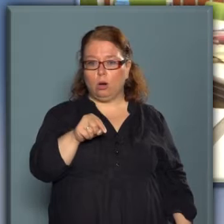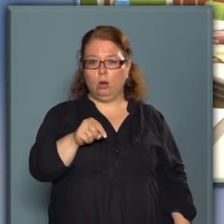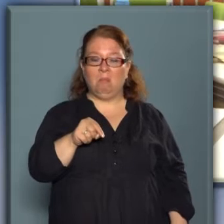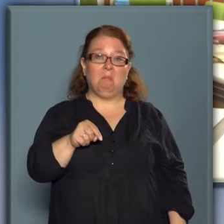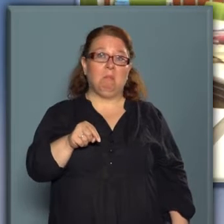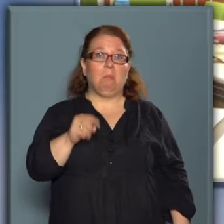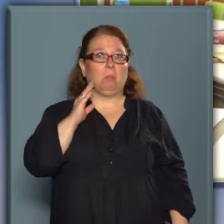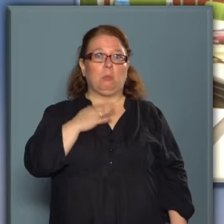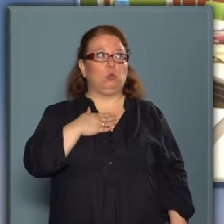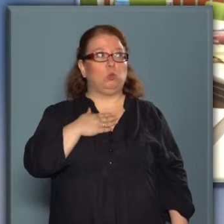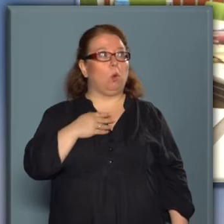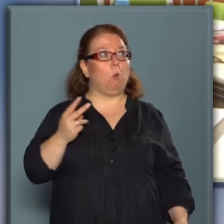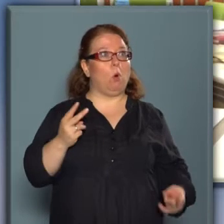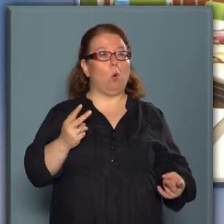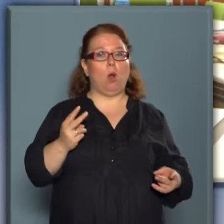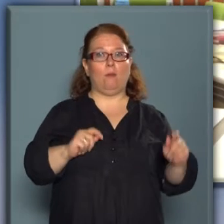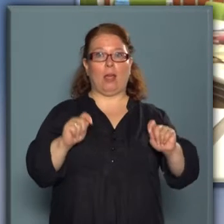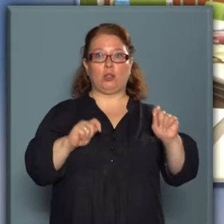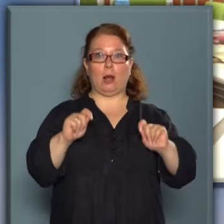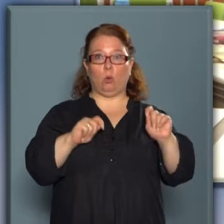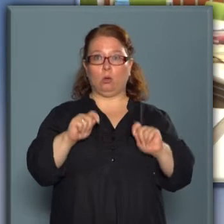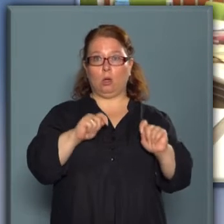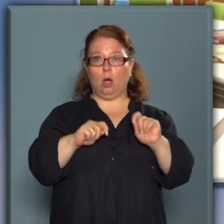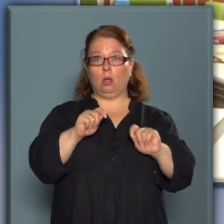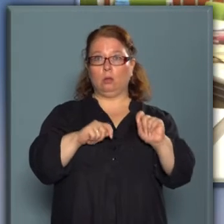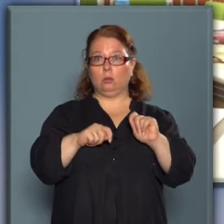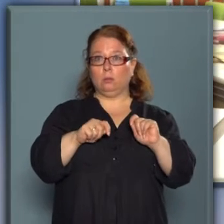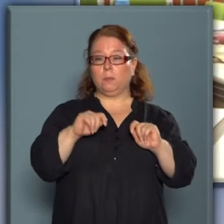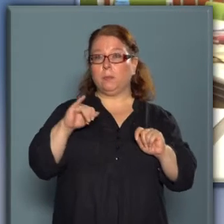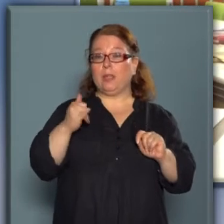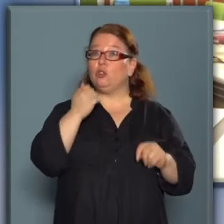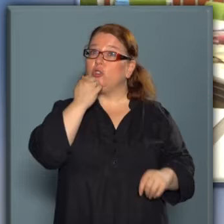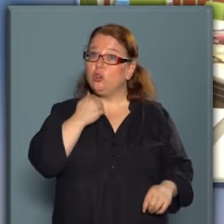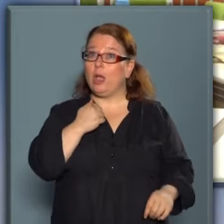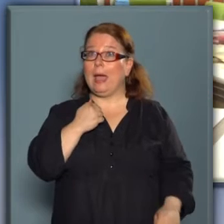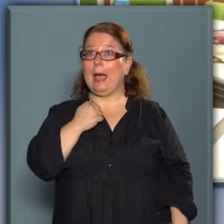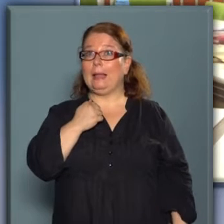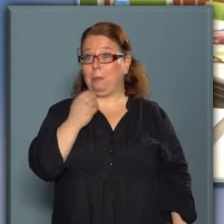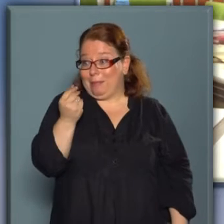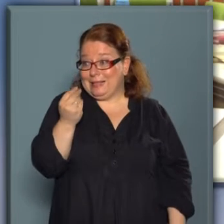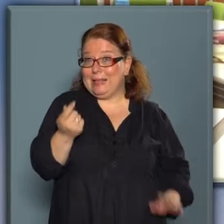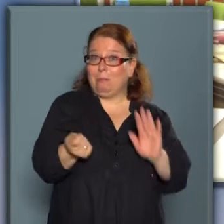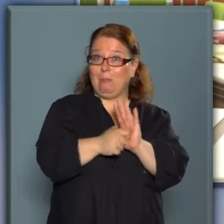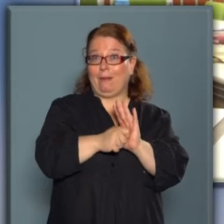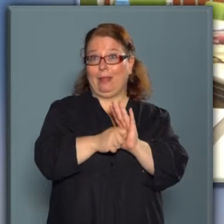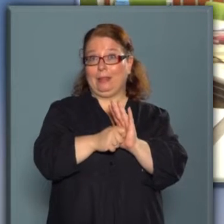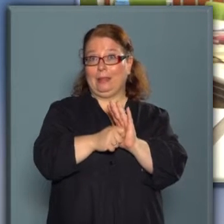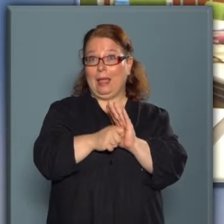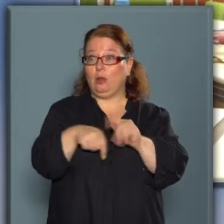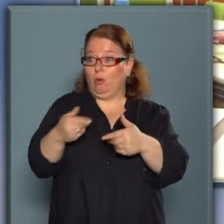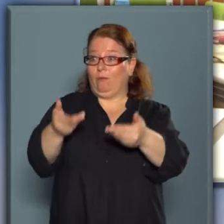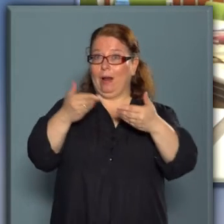tudom, hogy hol vásárolta meg, és a saját pénzén megvásárolta